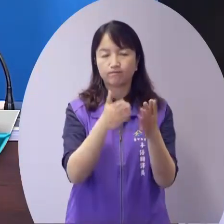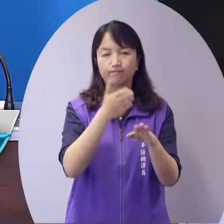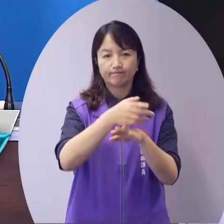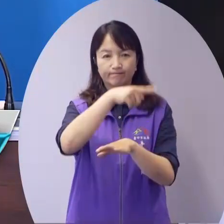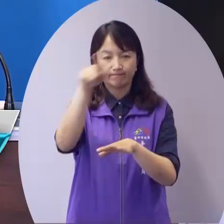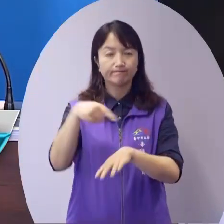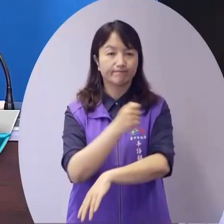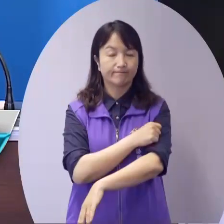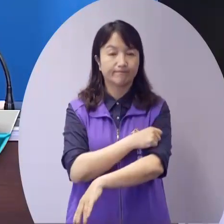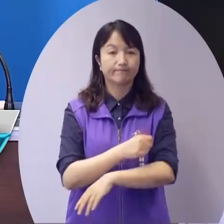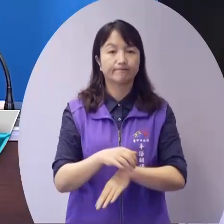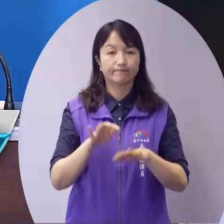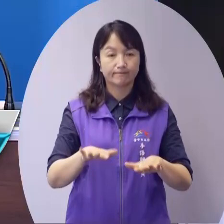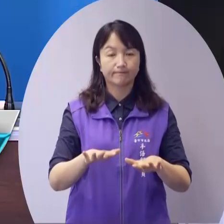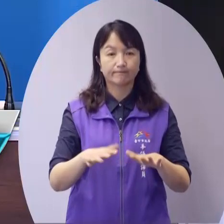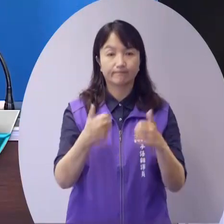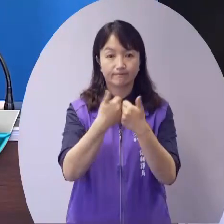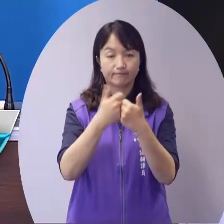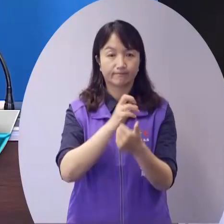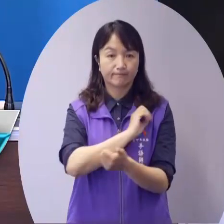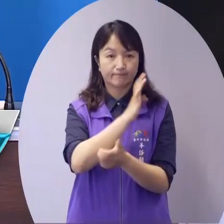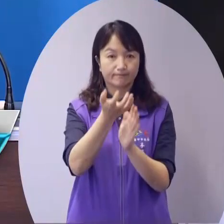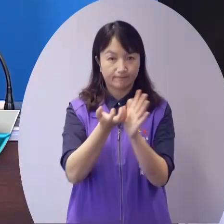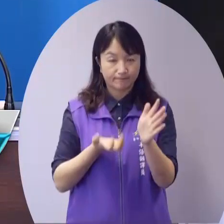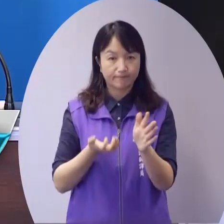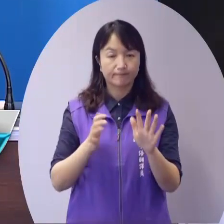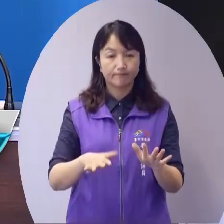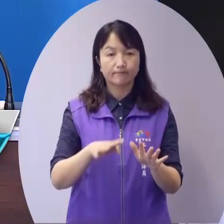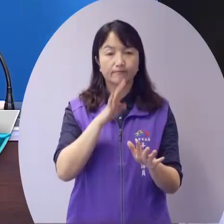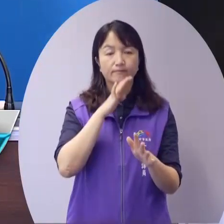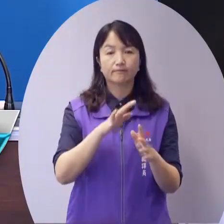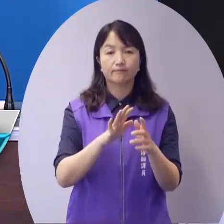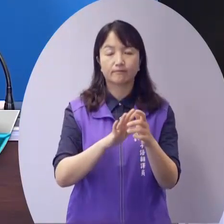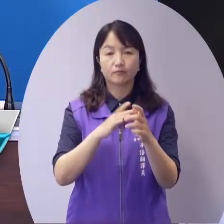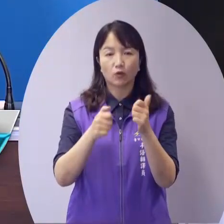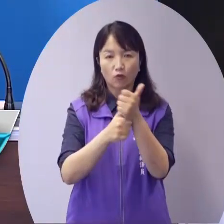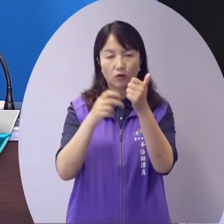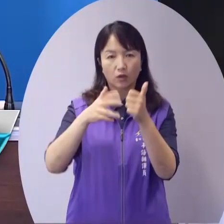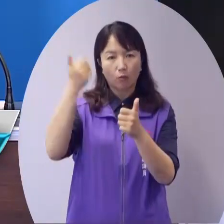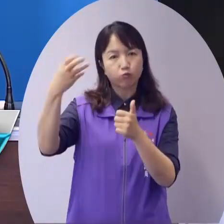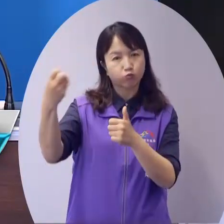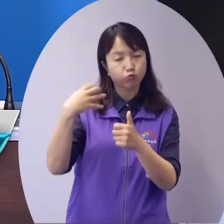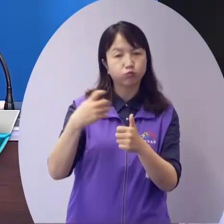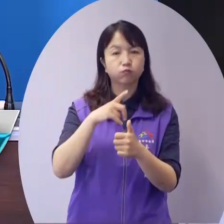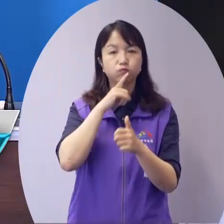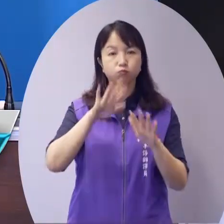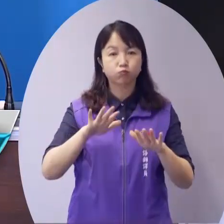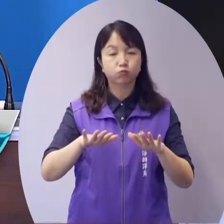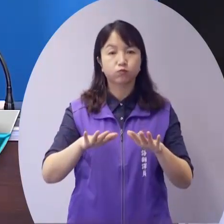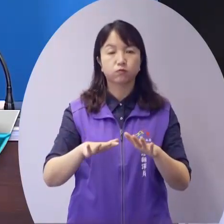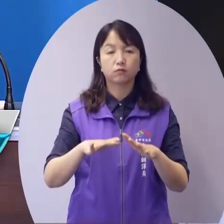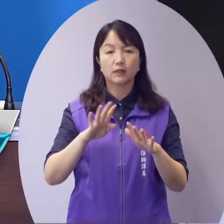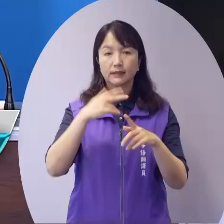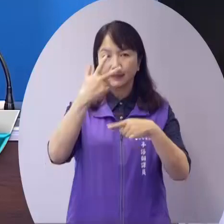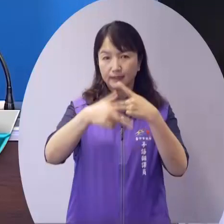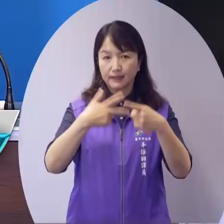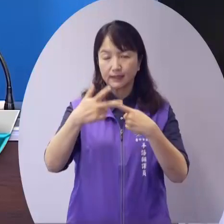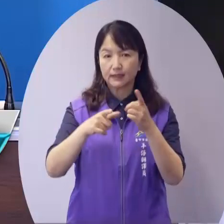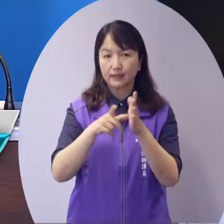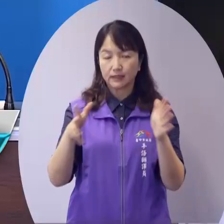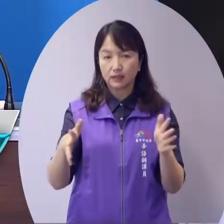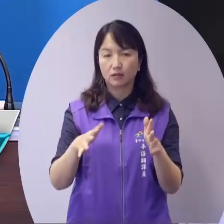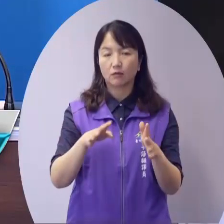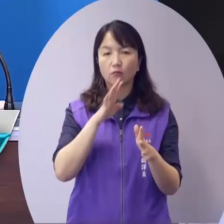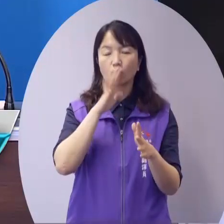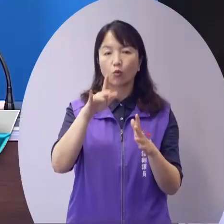大家辛苦了。那在今天会议结束之前呢，我们的立福副市长提醒我说，那现在因为这个礼拜，那